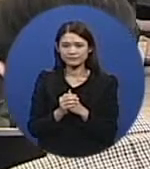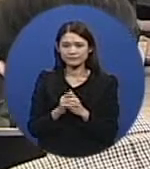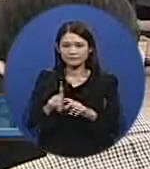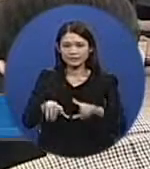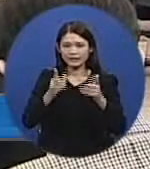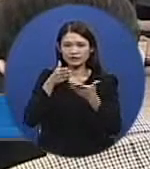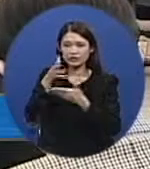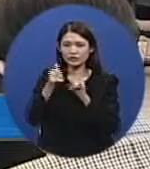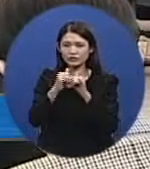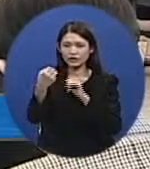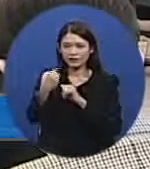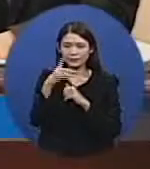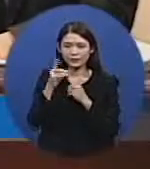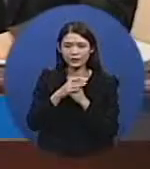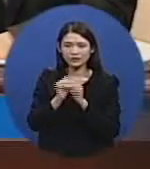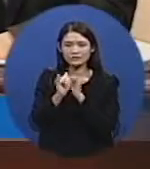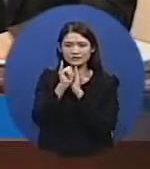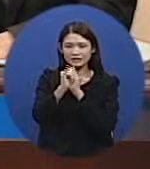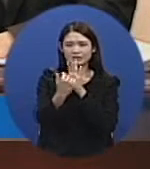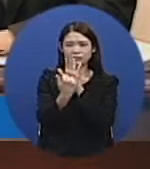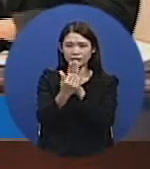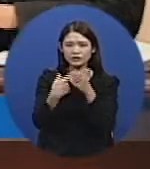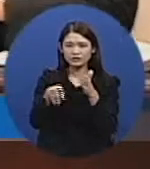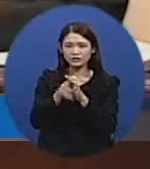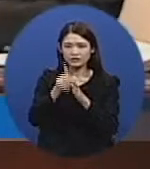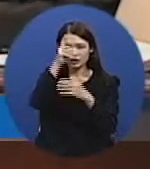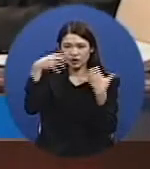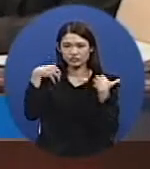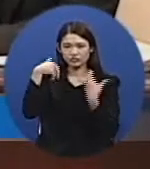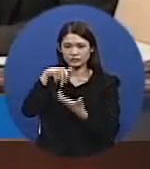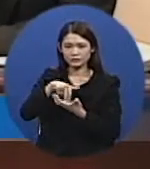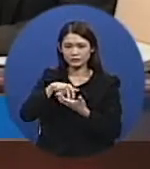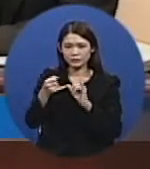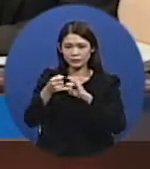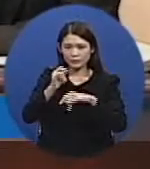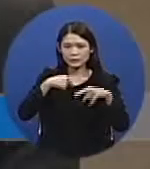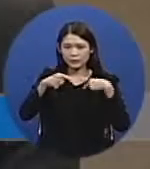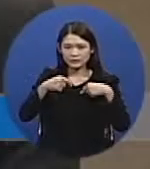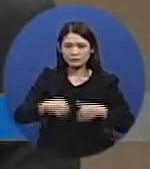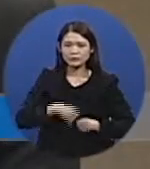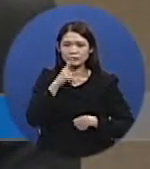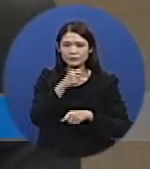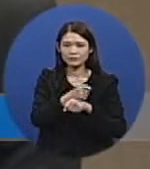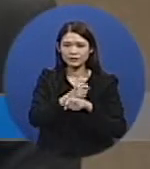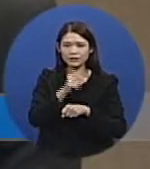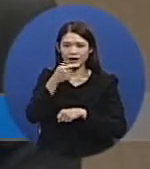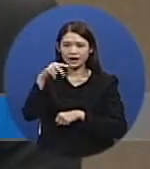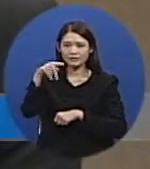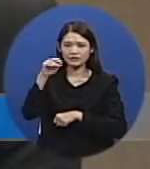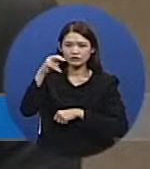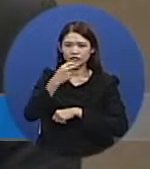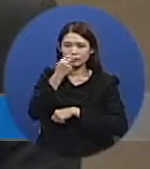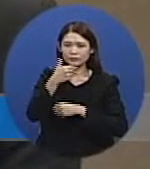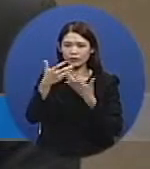이날 전문가들은 자살을 예방하기 위해서는 범정부 차원의 대응이 중요하다고 입을 모았습니다. 하상훈 생명의 전화